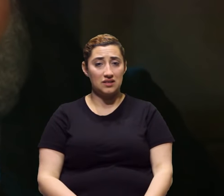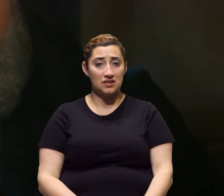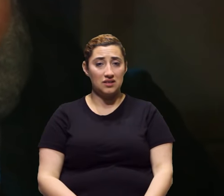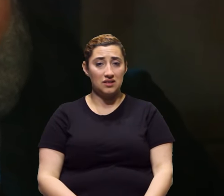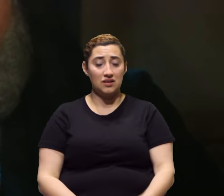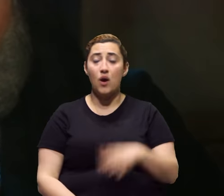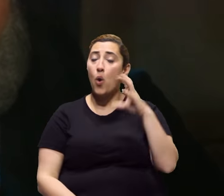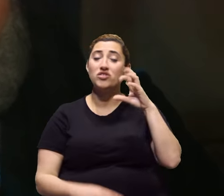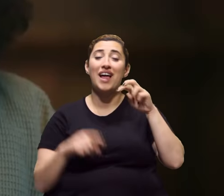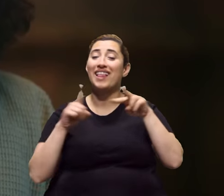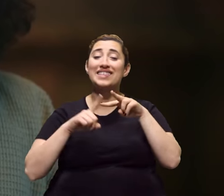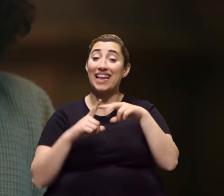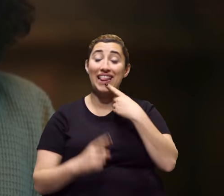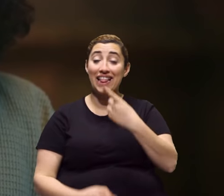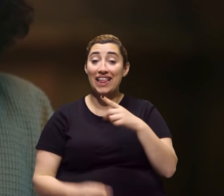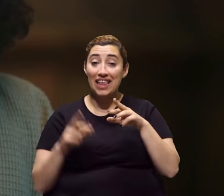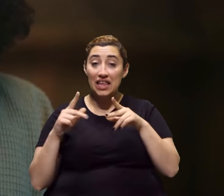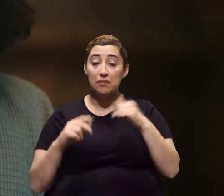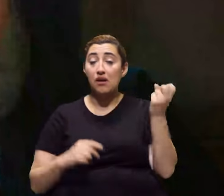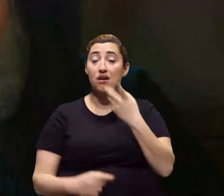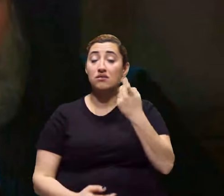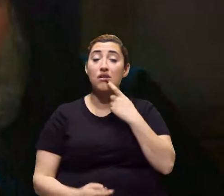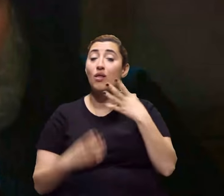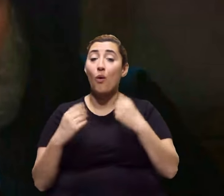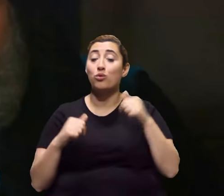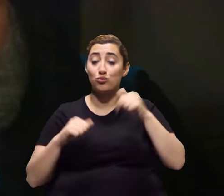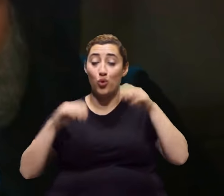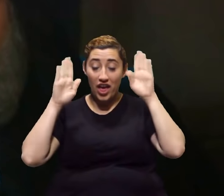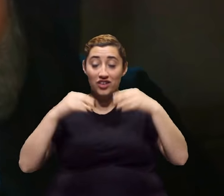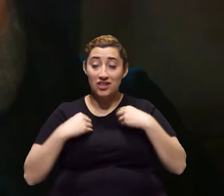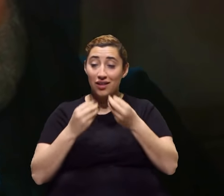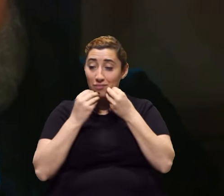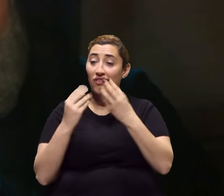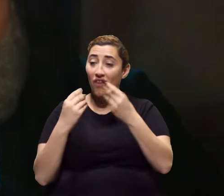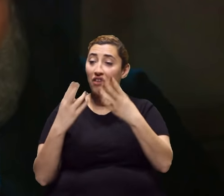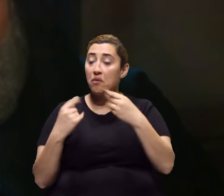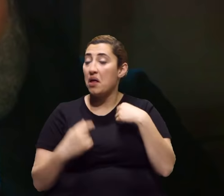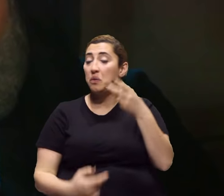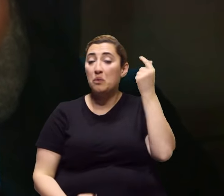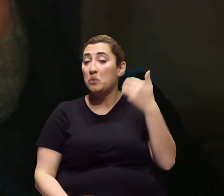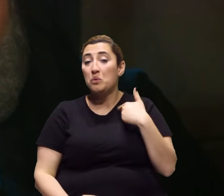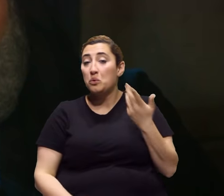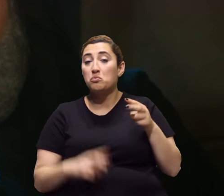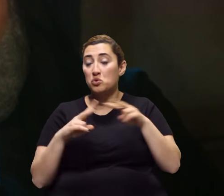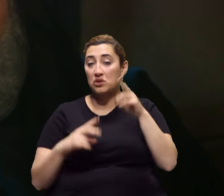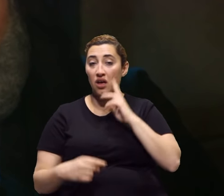Hoca Nasreddin'in dediği gibi. Kaç sene olmuş bu eşeği besleriz biz dahi unutmuşuz Musa